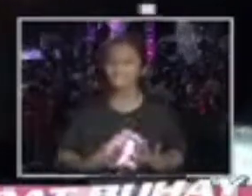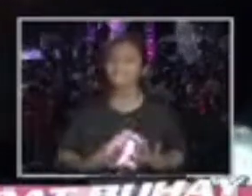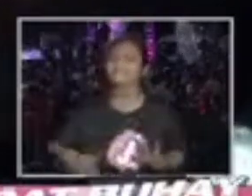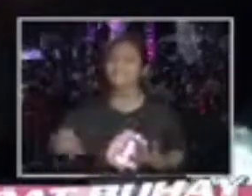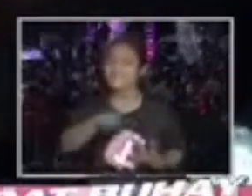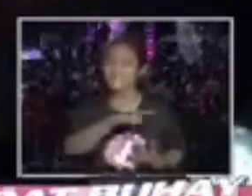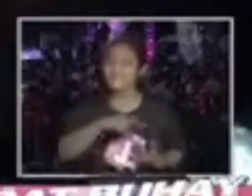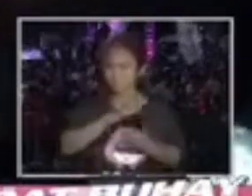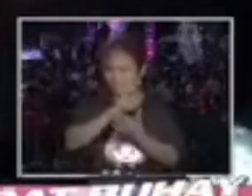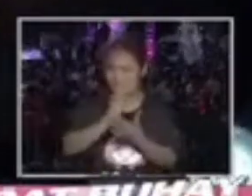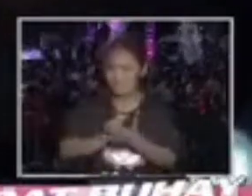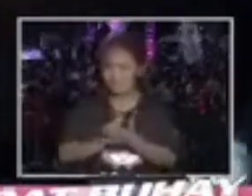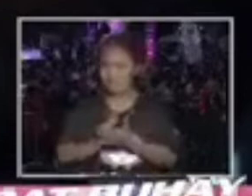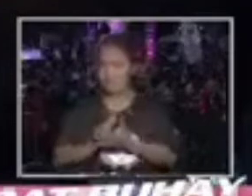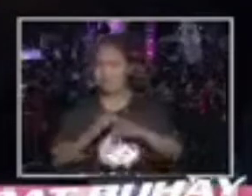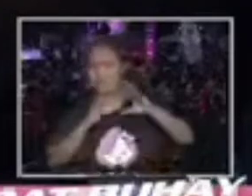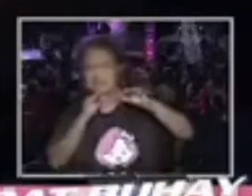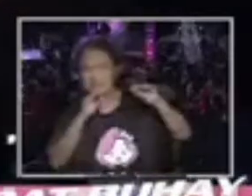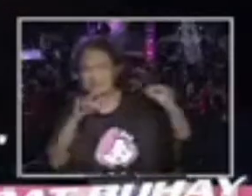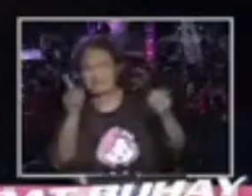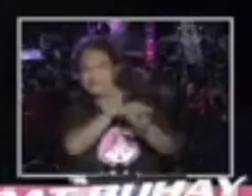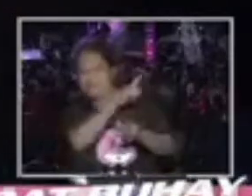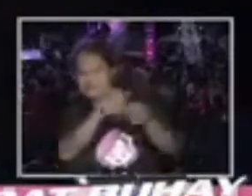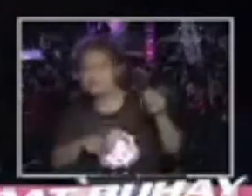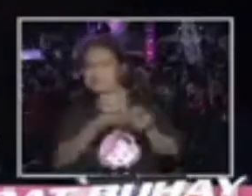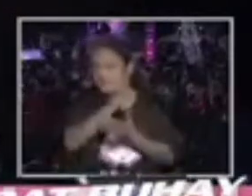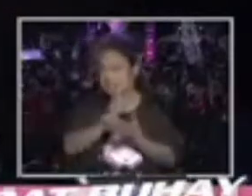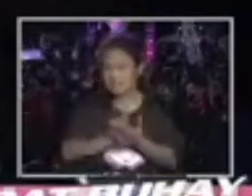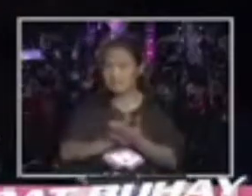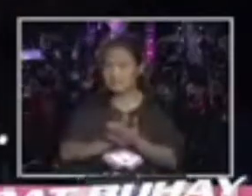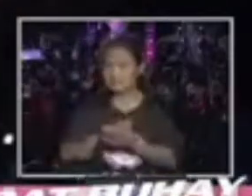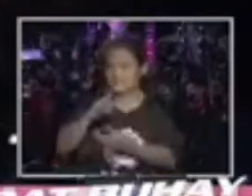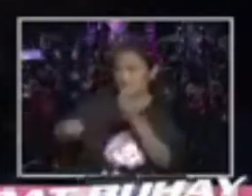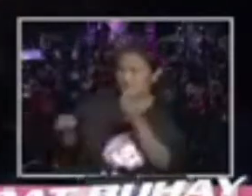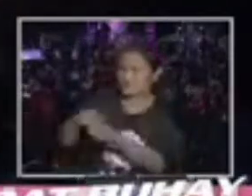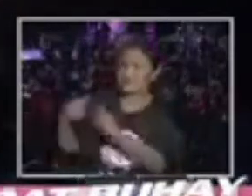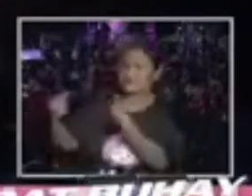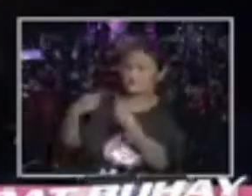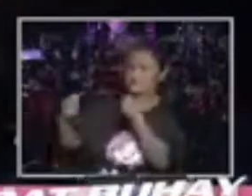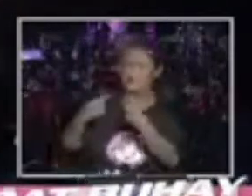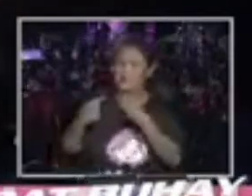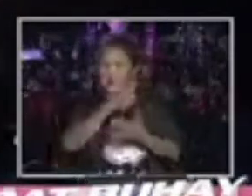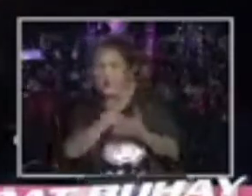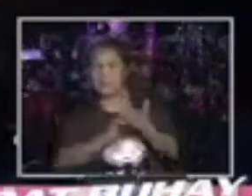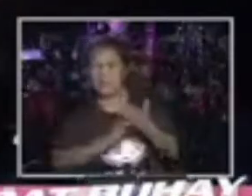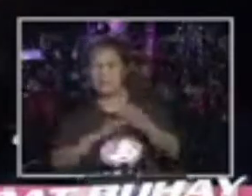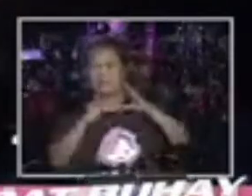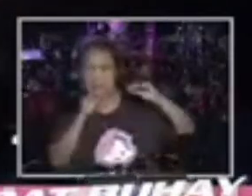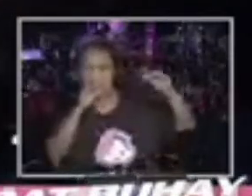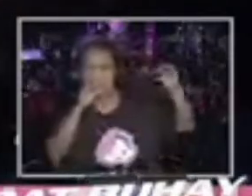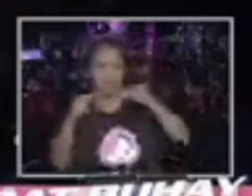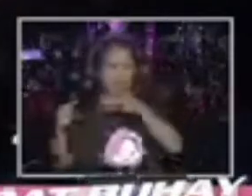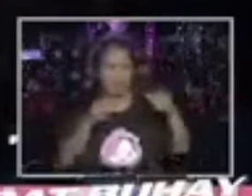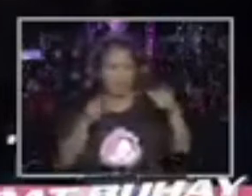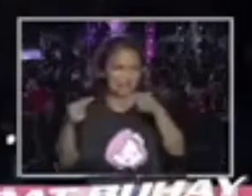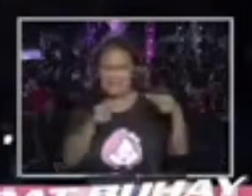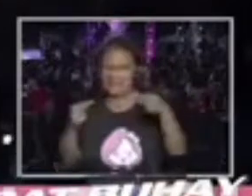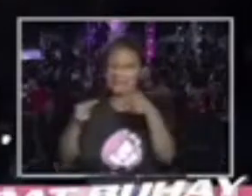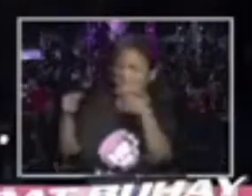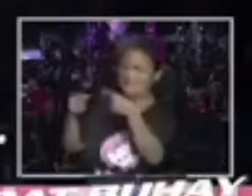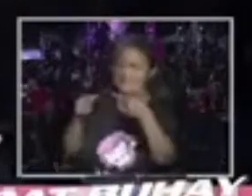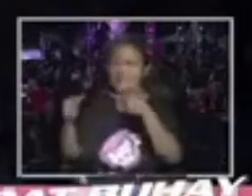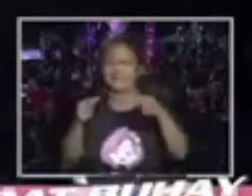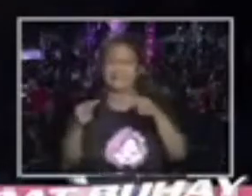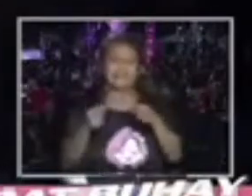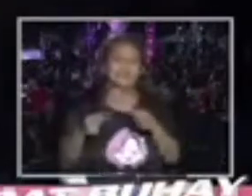tayong pinag-aaway ng iba, kung tao sa tao, kwento sa kwento ang